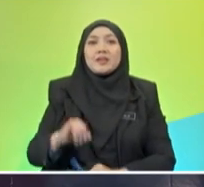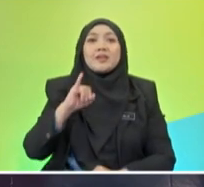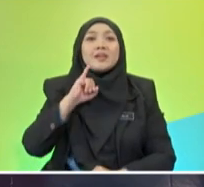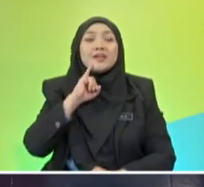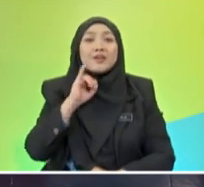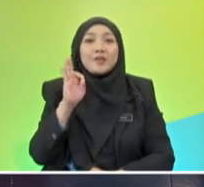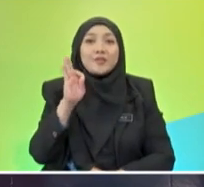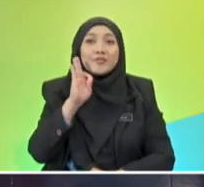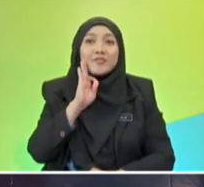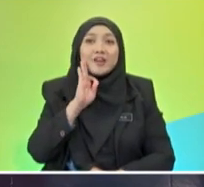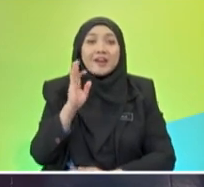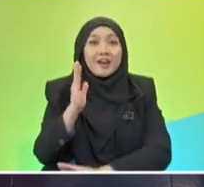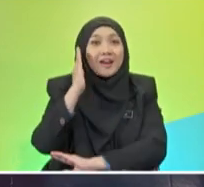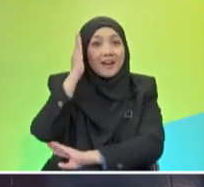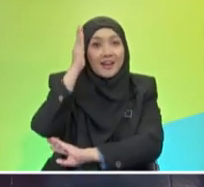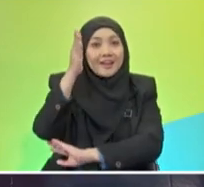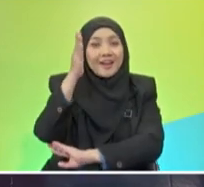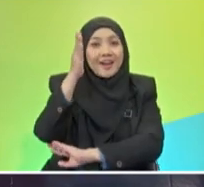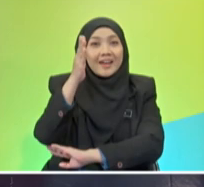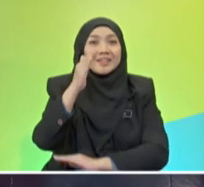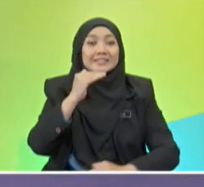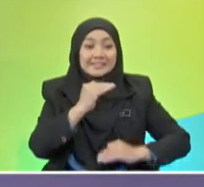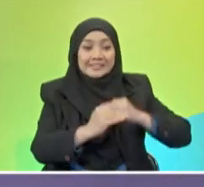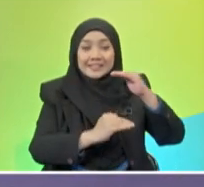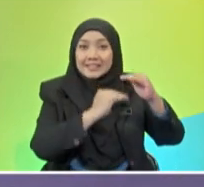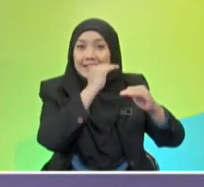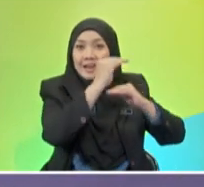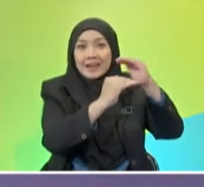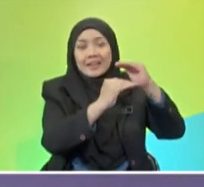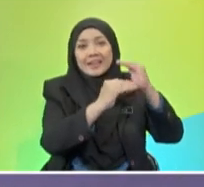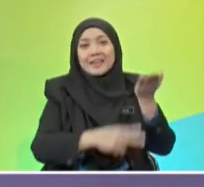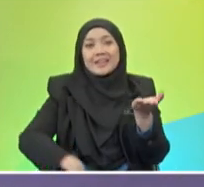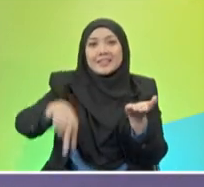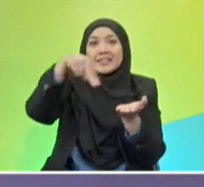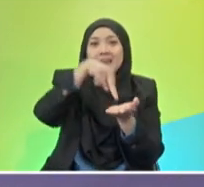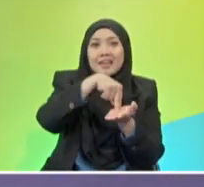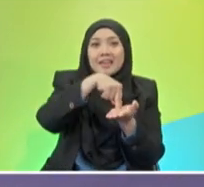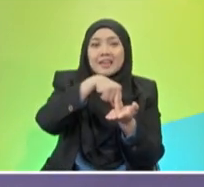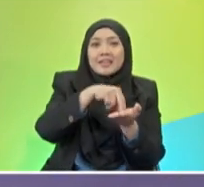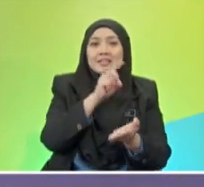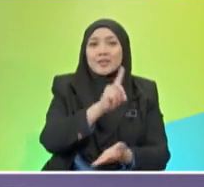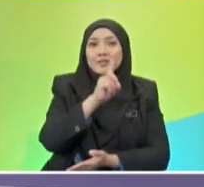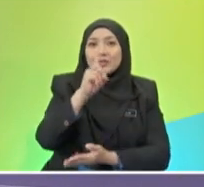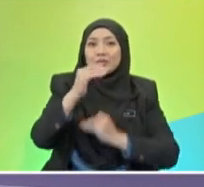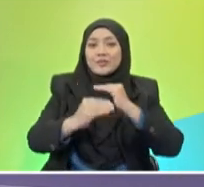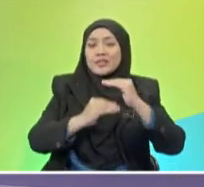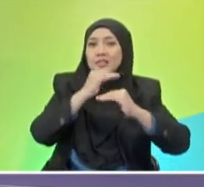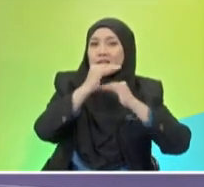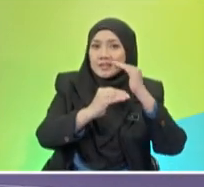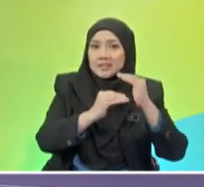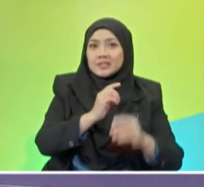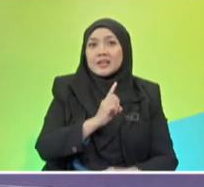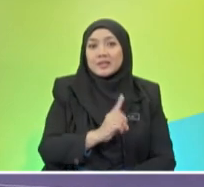ya? Ifah. Sini Abang Chris. Okey, okay. Mari kita naikkan Ifah. Baik, kita nyanyi sama-sama.